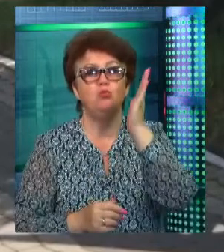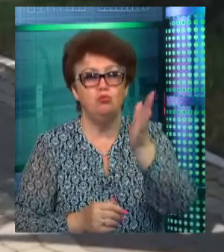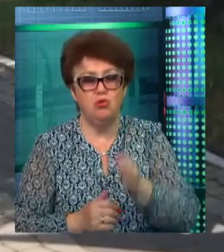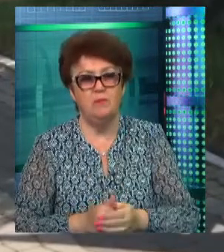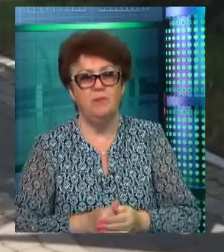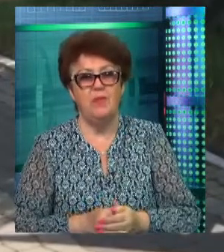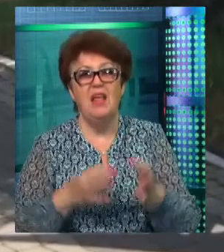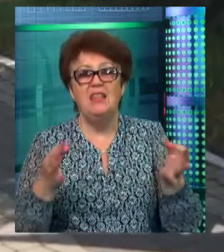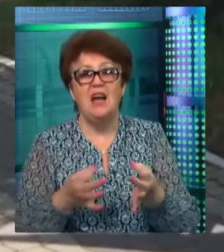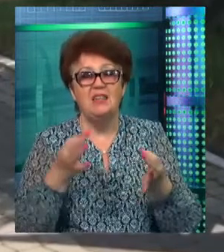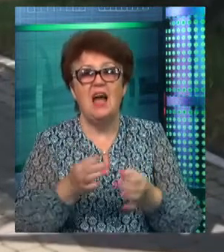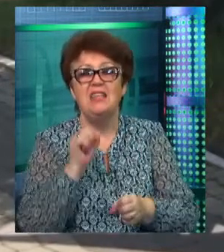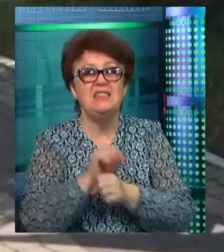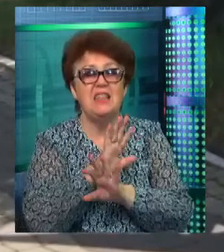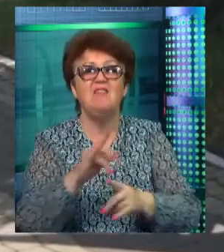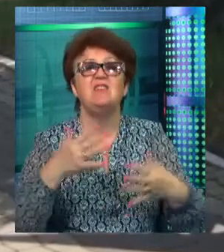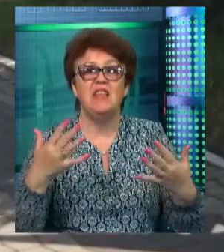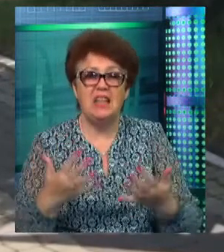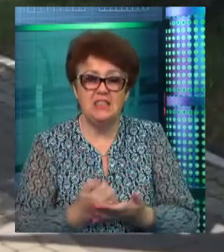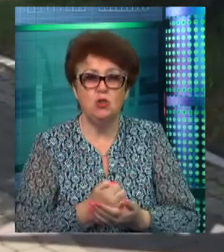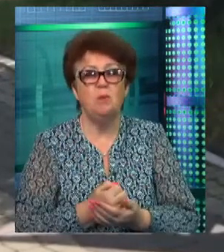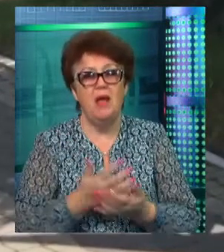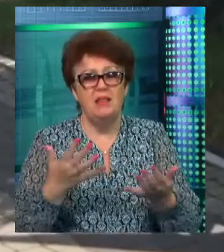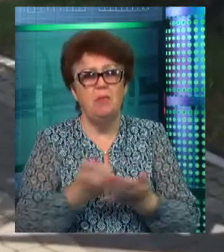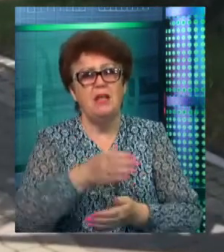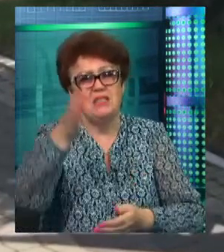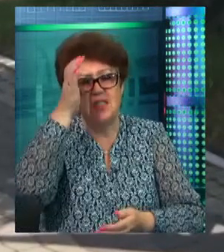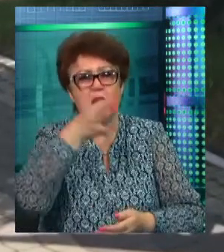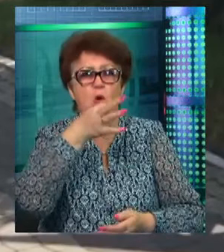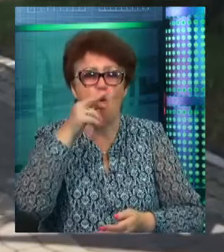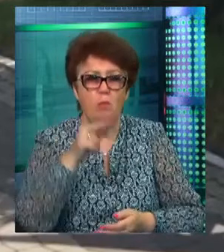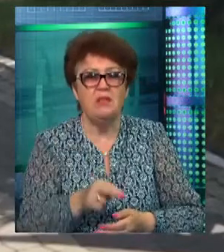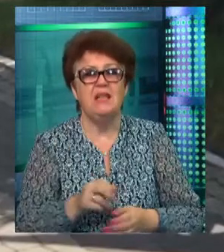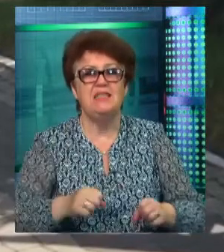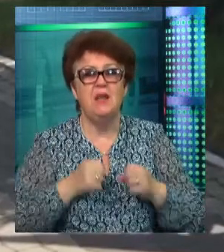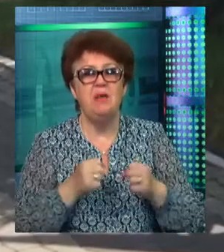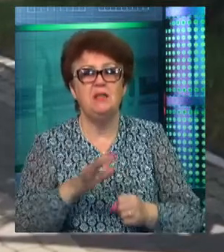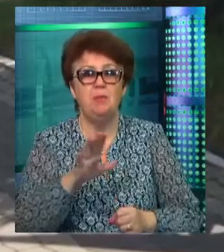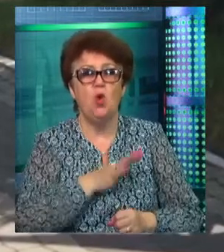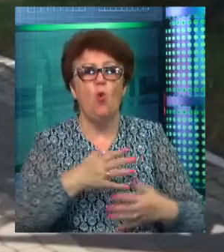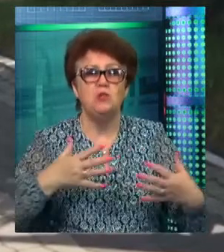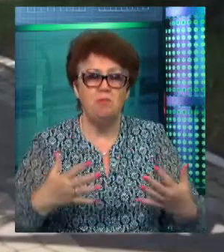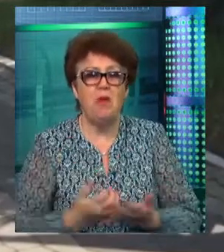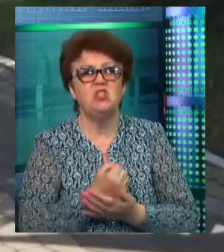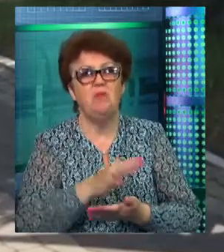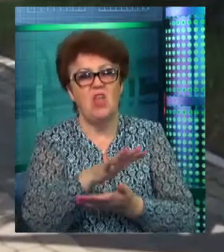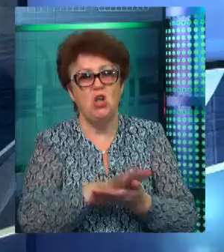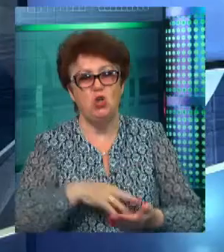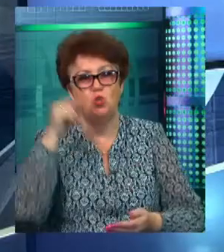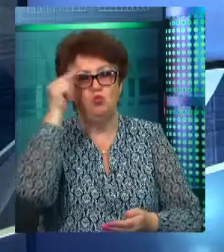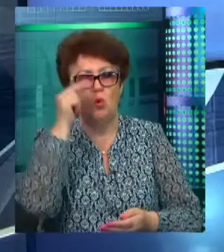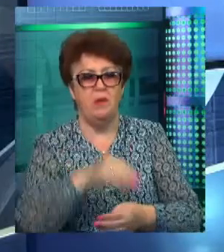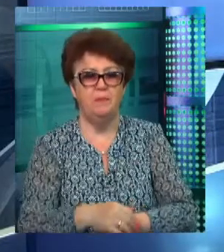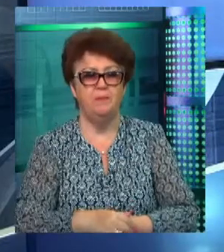никогда не остановлюсь на дофину там набирайте знаний и опыта и стремитесь стать успешными в дальнейшей учебе